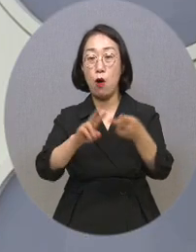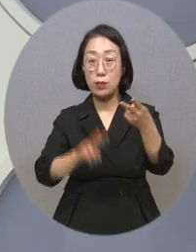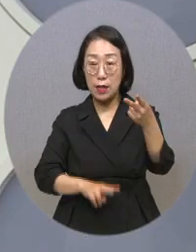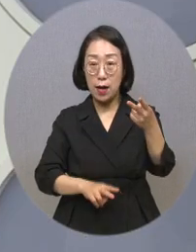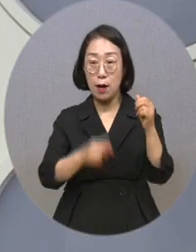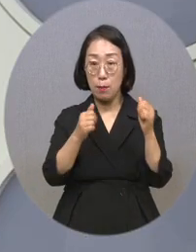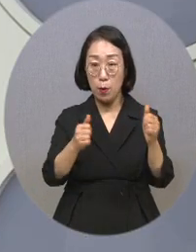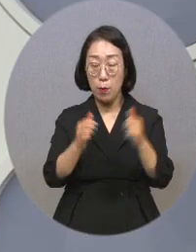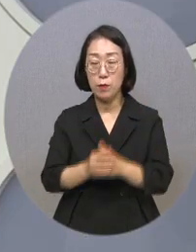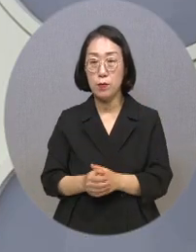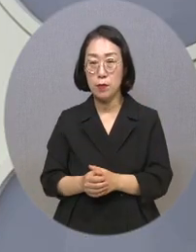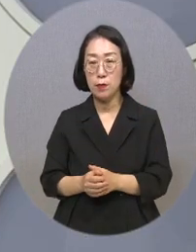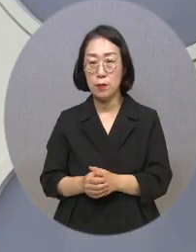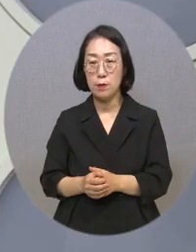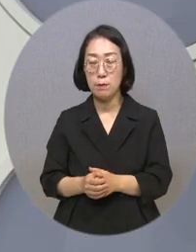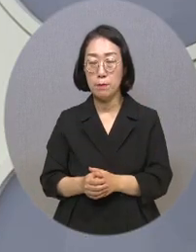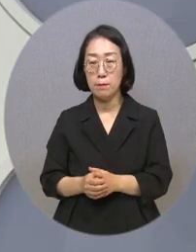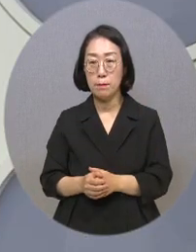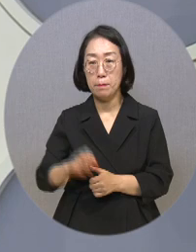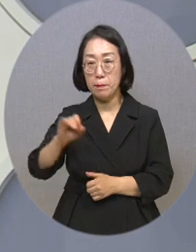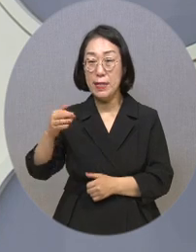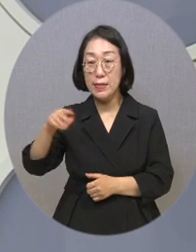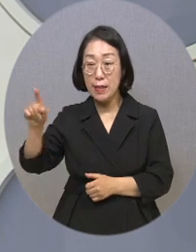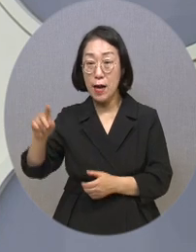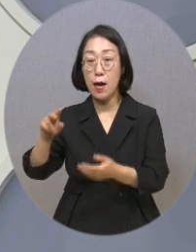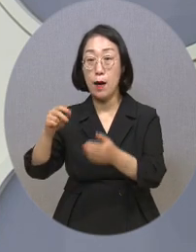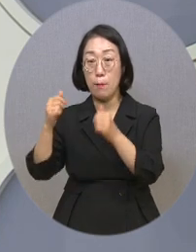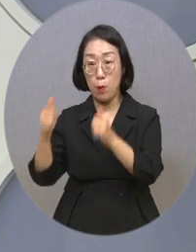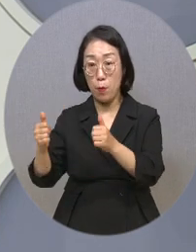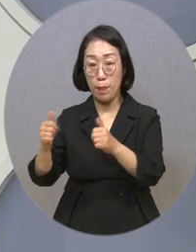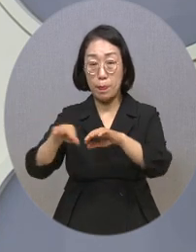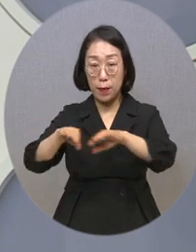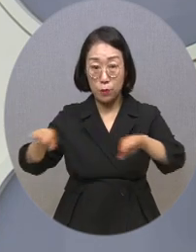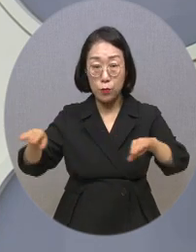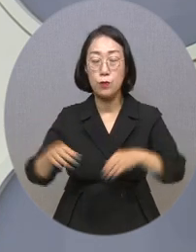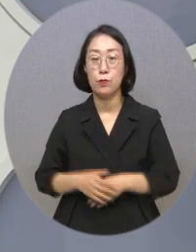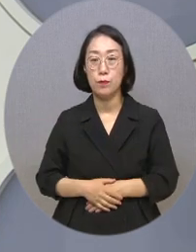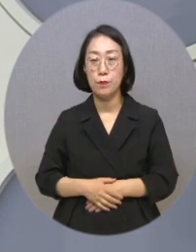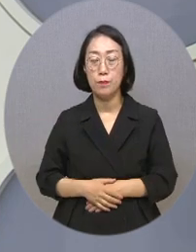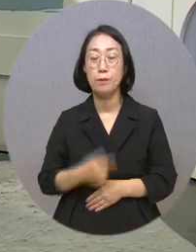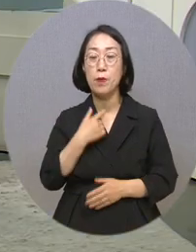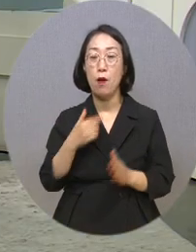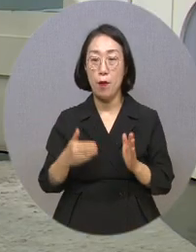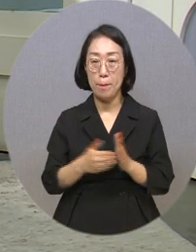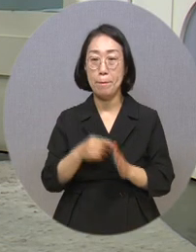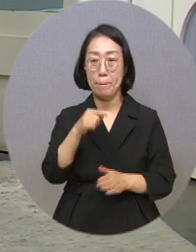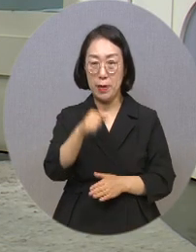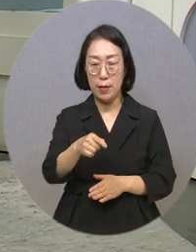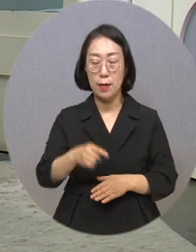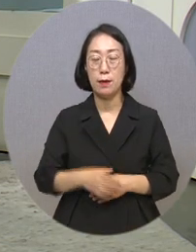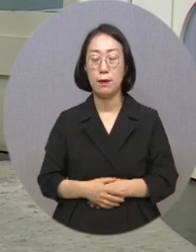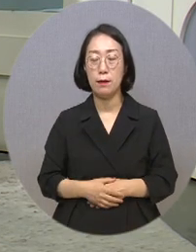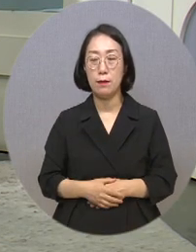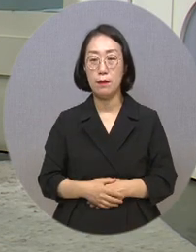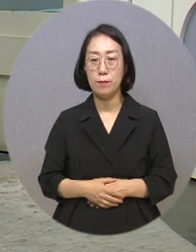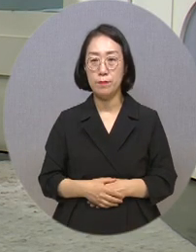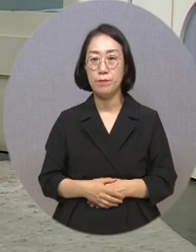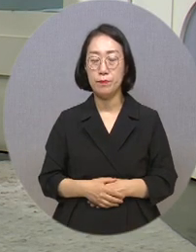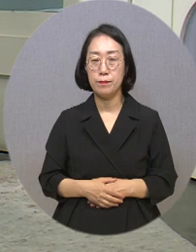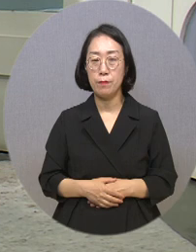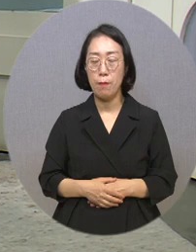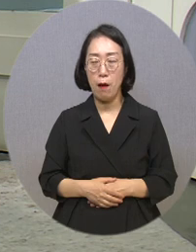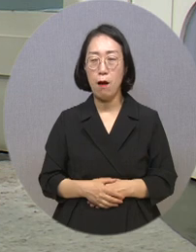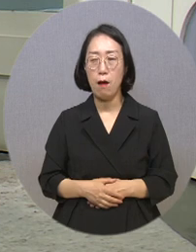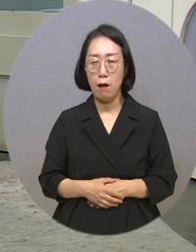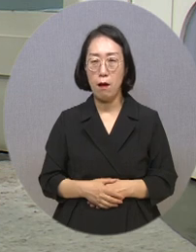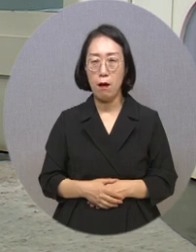민사법원 나눠져 있었는데요. 그렇죠. 그렇게 왔다가 주로 뭐 그렇게 해서 근무를 했습니다. 네. 네. 네 근데 이제 말씀을